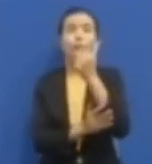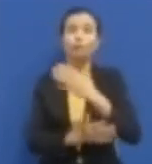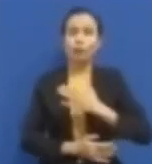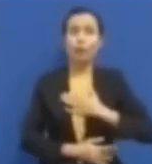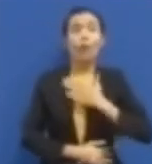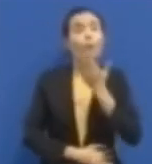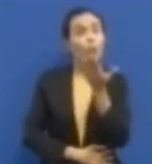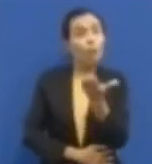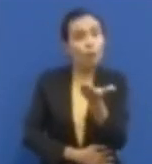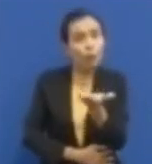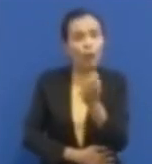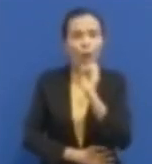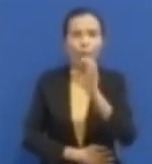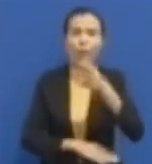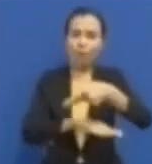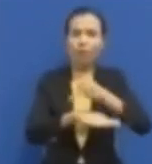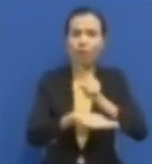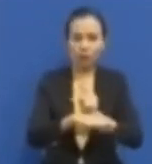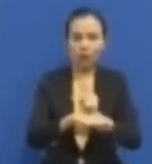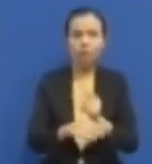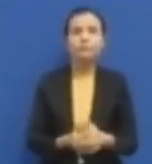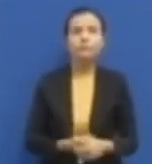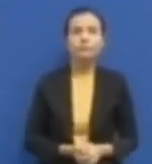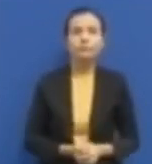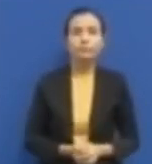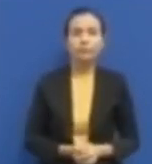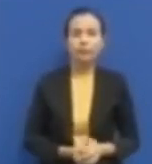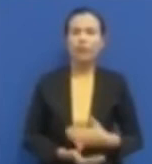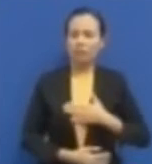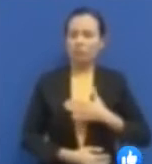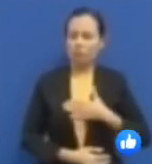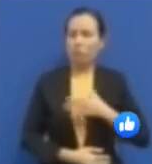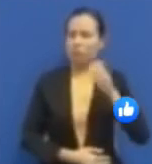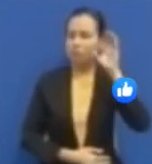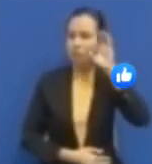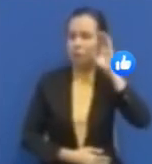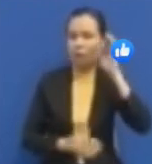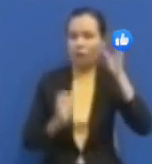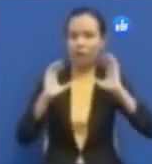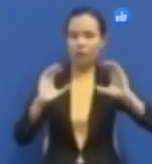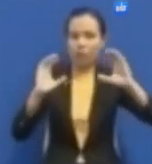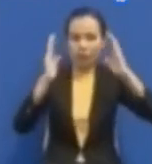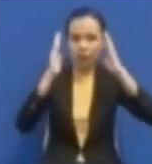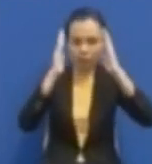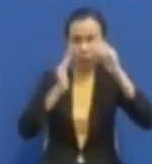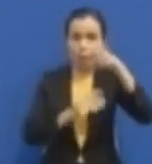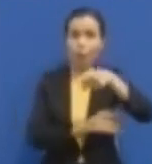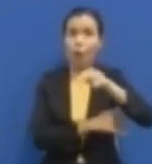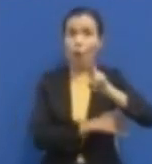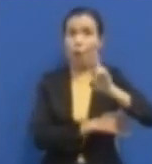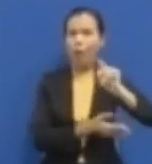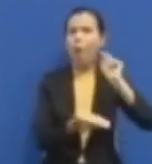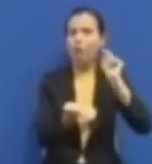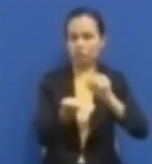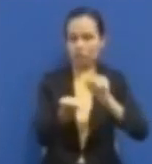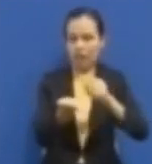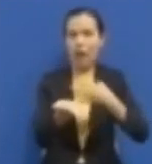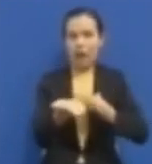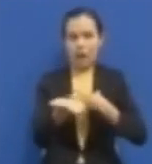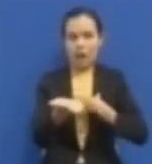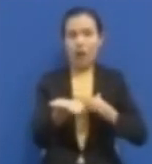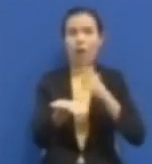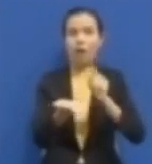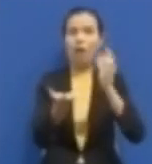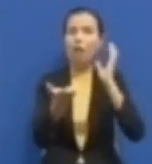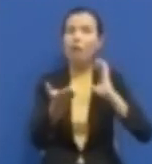าตกราบเรียนท่านประธานว่าความผมเชื่อว่าความตั้งใจของรัฐบาลที่ทำพรบฉบับนี้ก็ต้องการที่จะให้